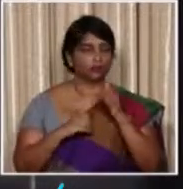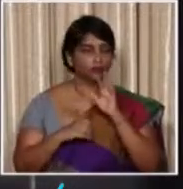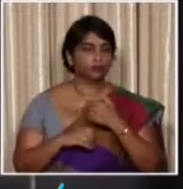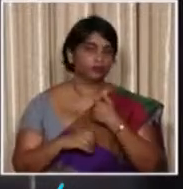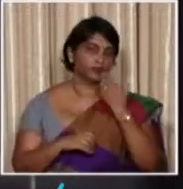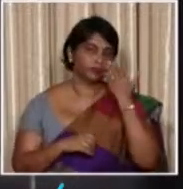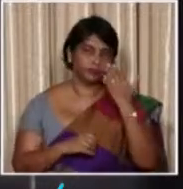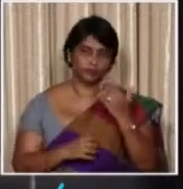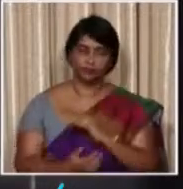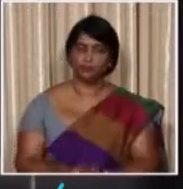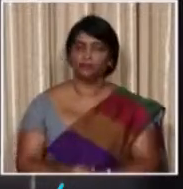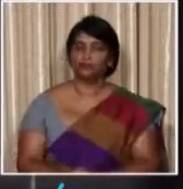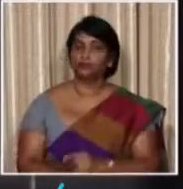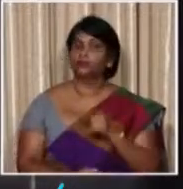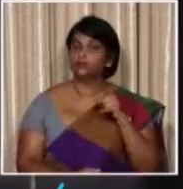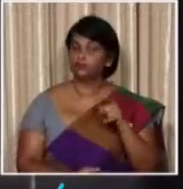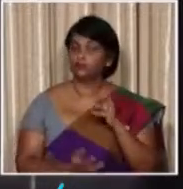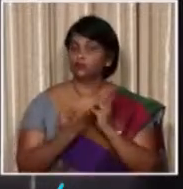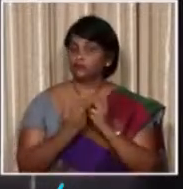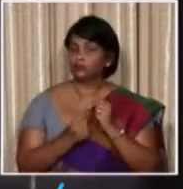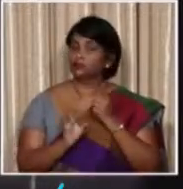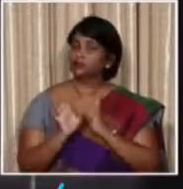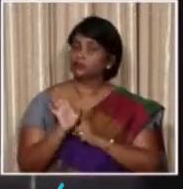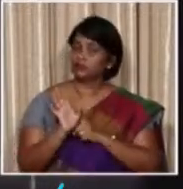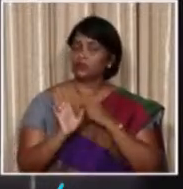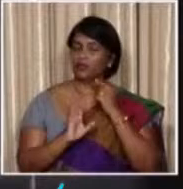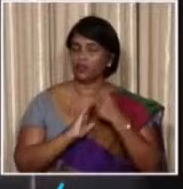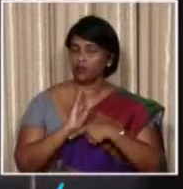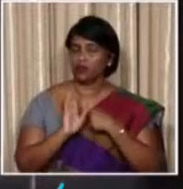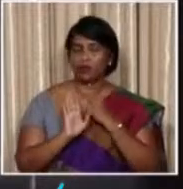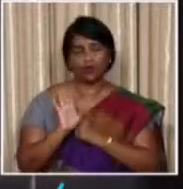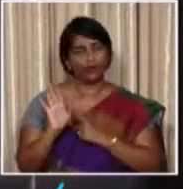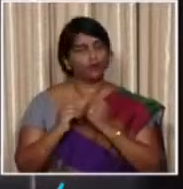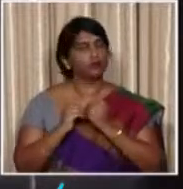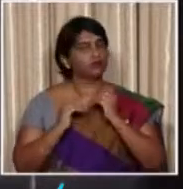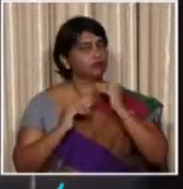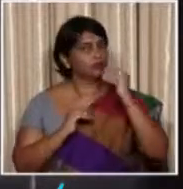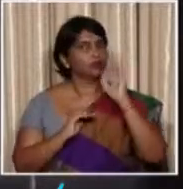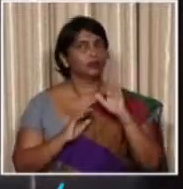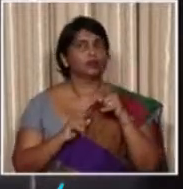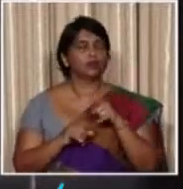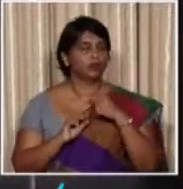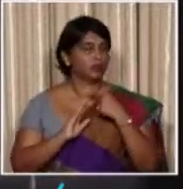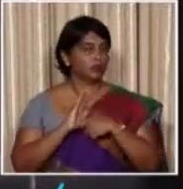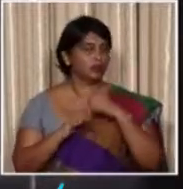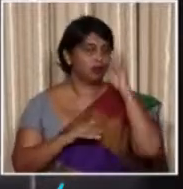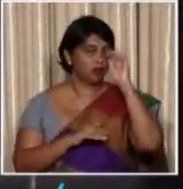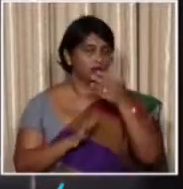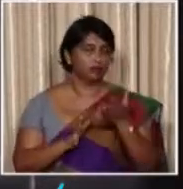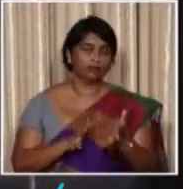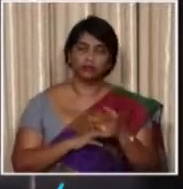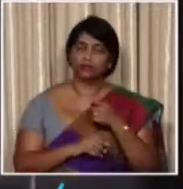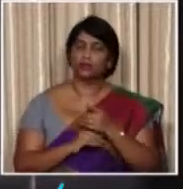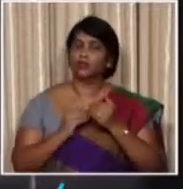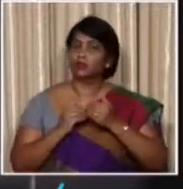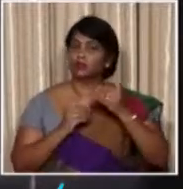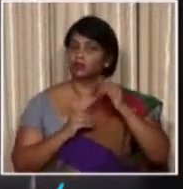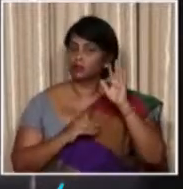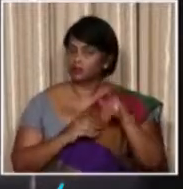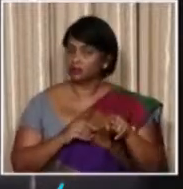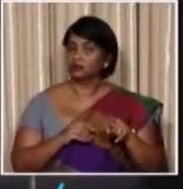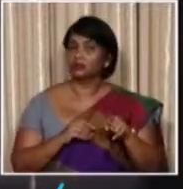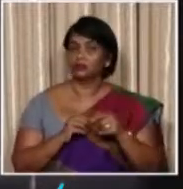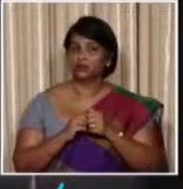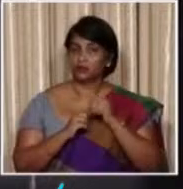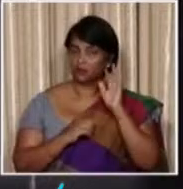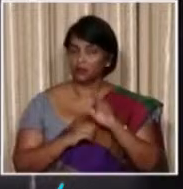කියලා අපිට පේනවා. මෙම සංඛ්‍යාවන් සෑම වර්ෂයකම ඉහළ ගොස් තිබෙනවා. කෙසේ වුවත් මේ රටේ අලි ගහණය දීර්ඝ කාලයක් තිස්සේ